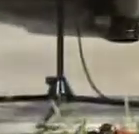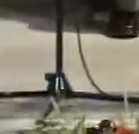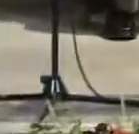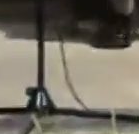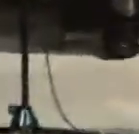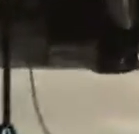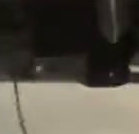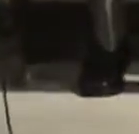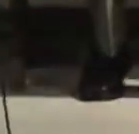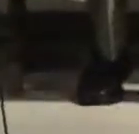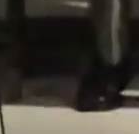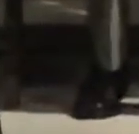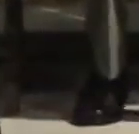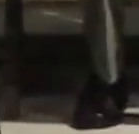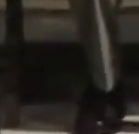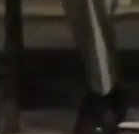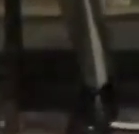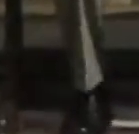Chers frères et sœurs, bonjour.